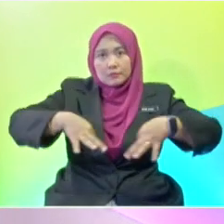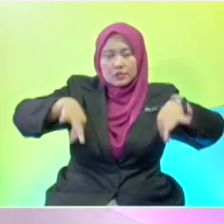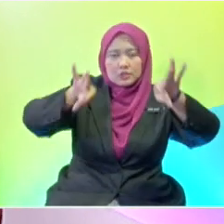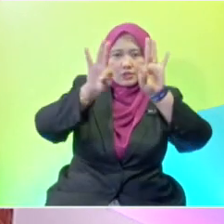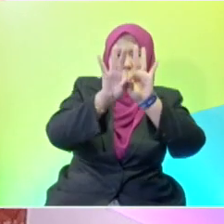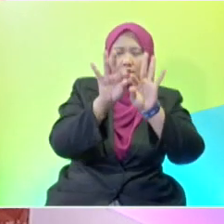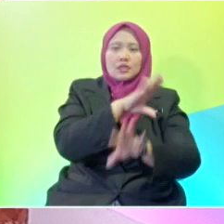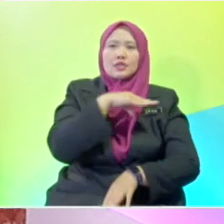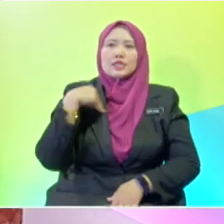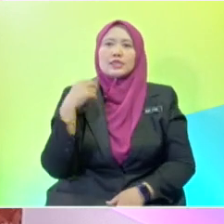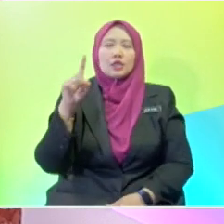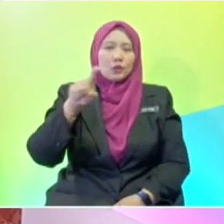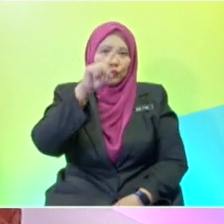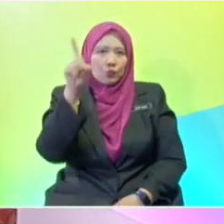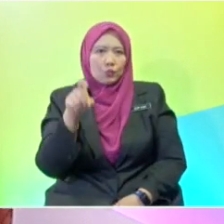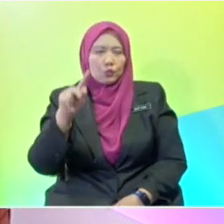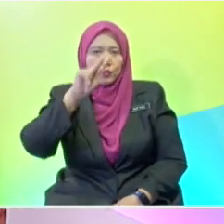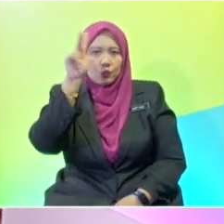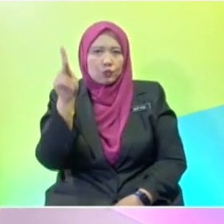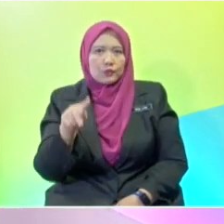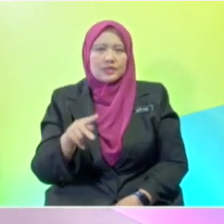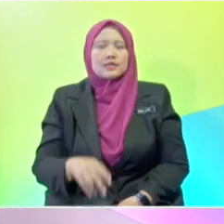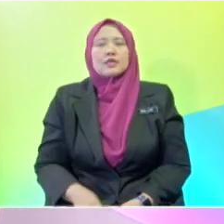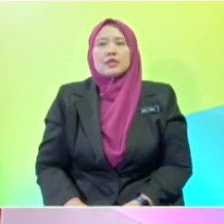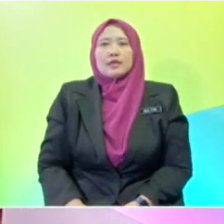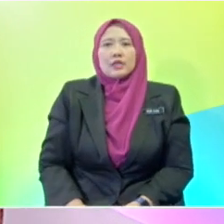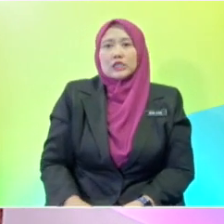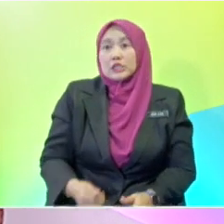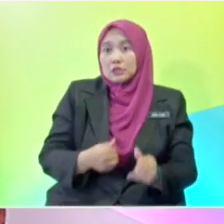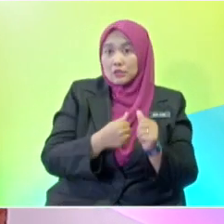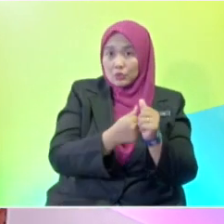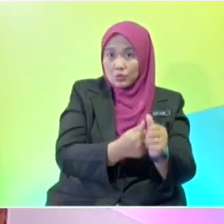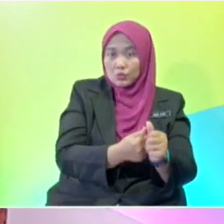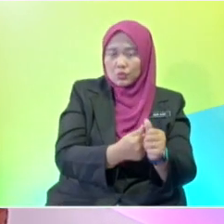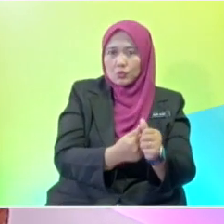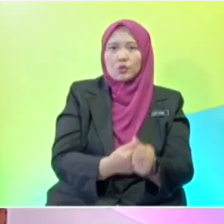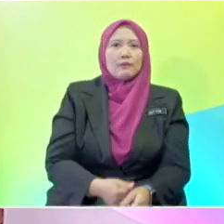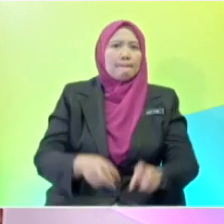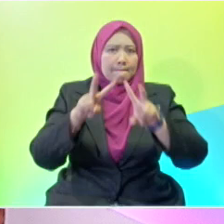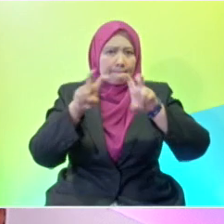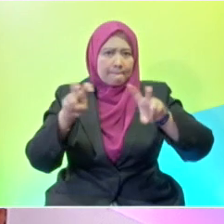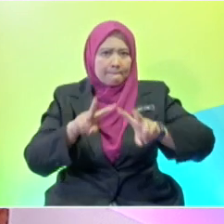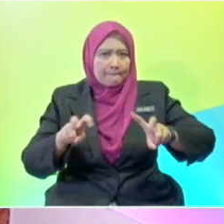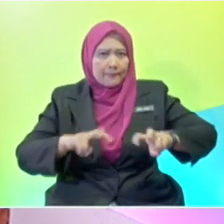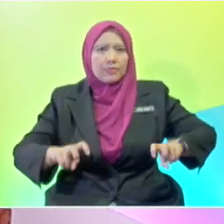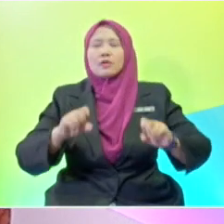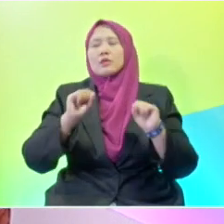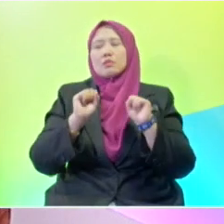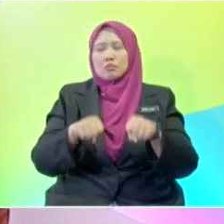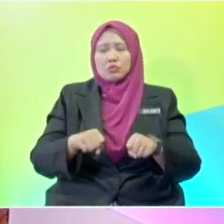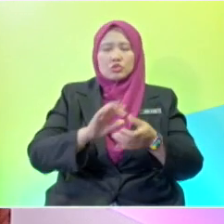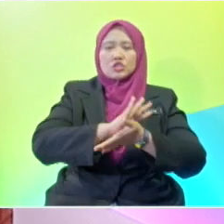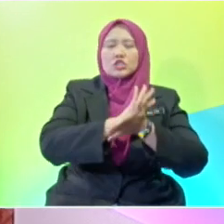soal jawab melalui kuis Oke jadi melalui petak Shireen ini akan dapat menjadikan murid